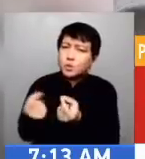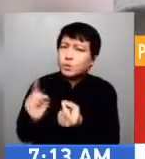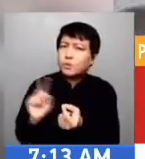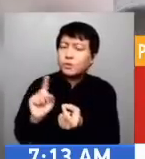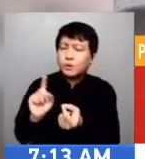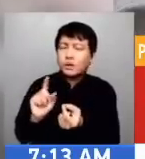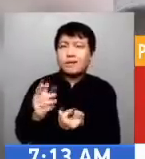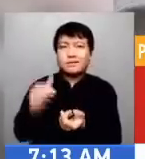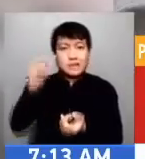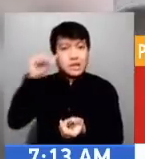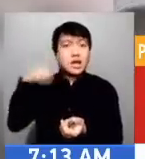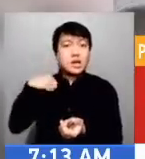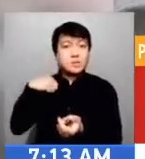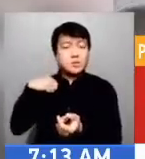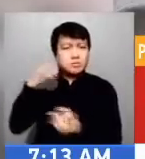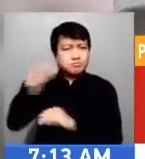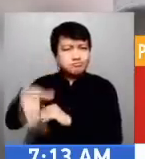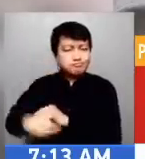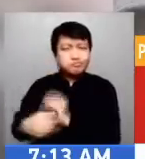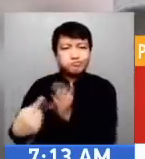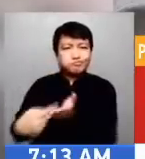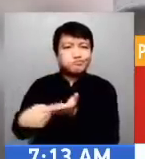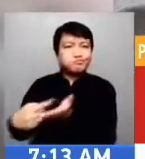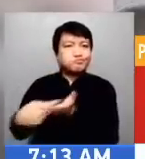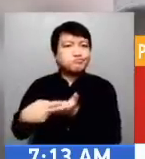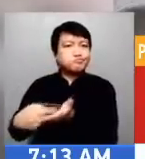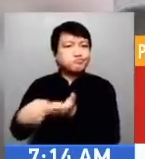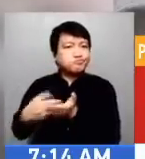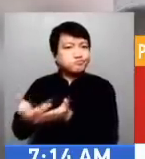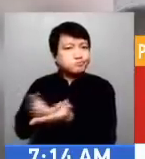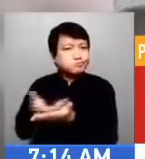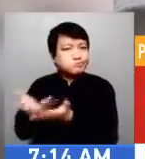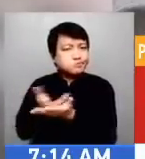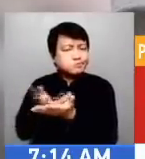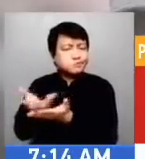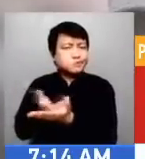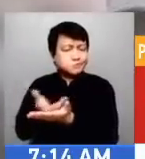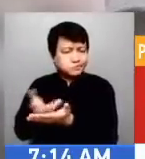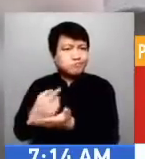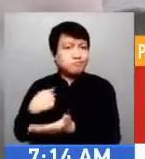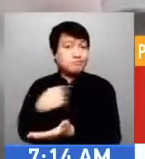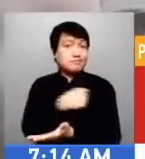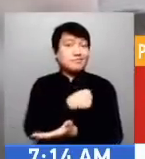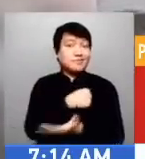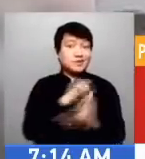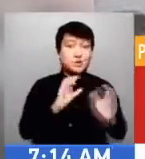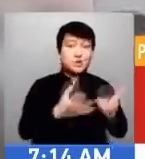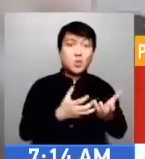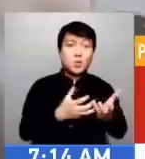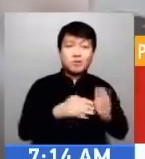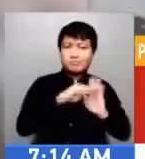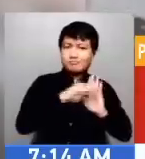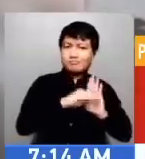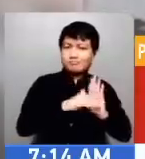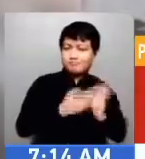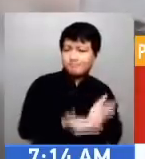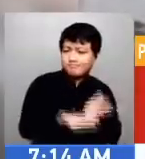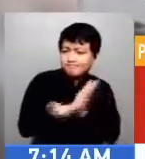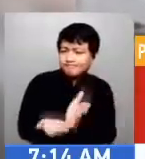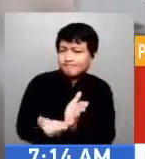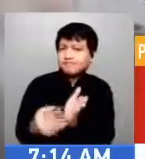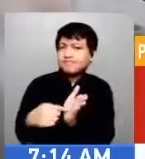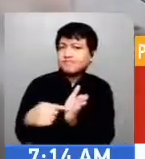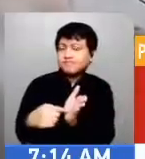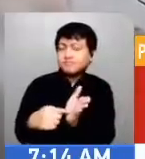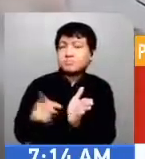may mahaba-haba po yung pag-uusap at nilatag po natin lahat yung demands natin. Isa lamang po ang sinabi